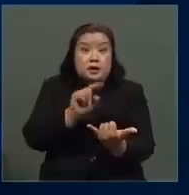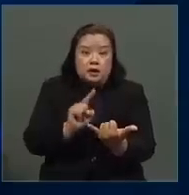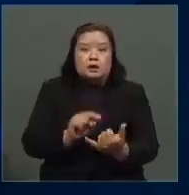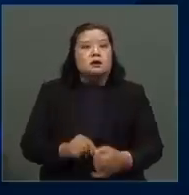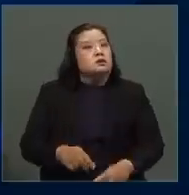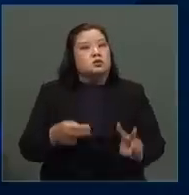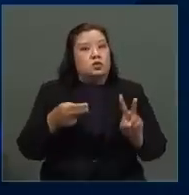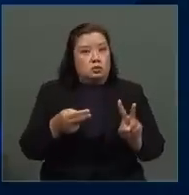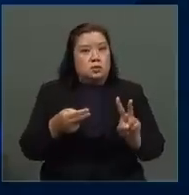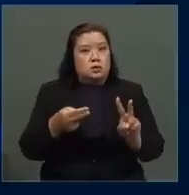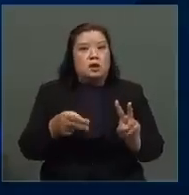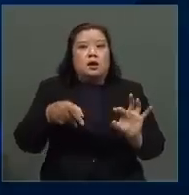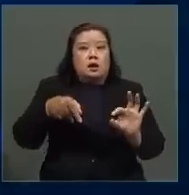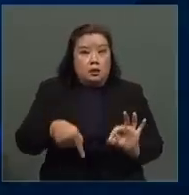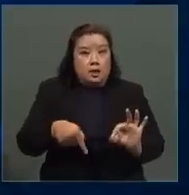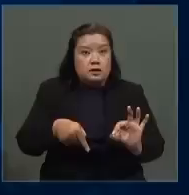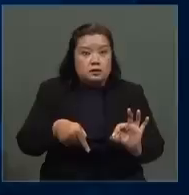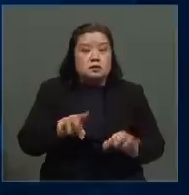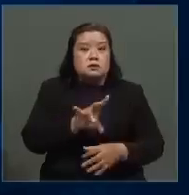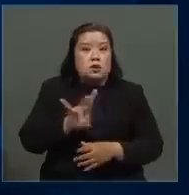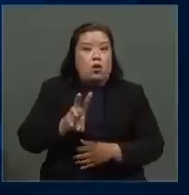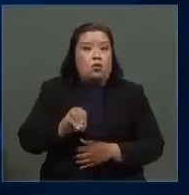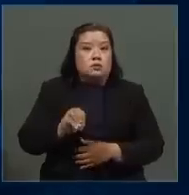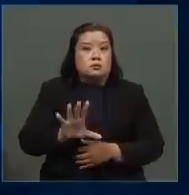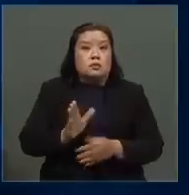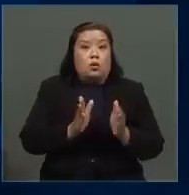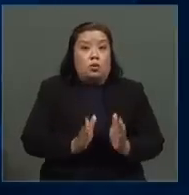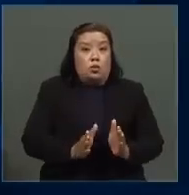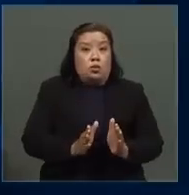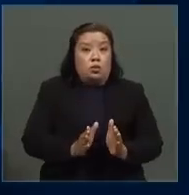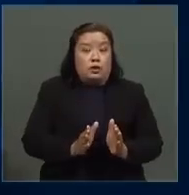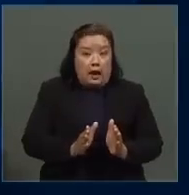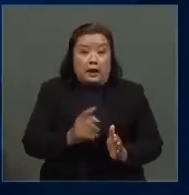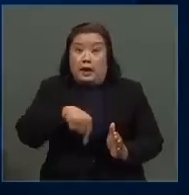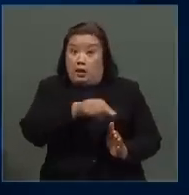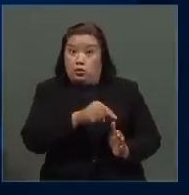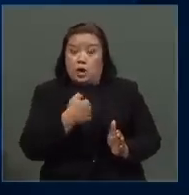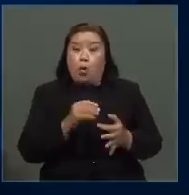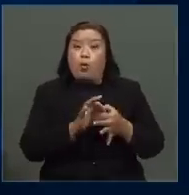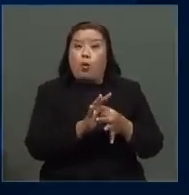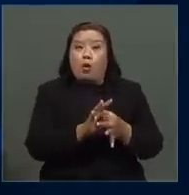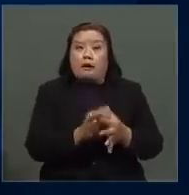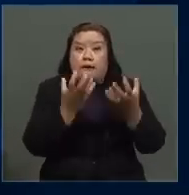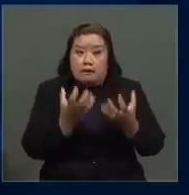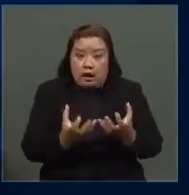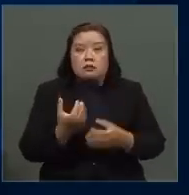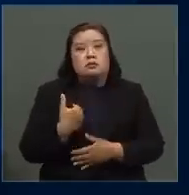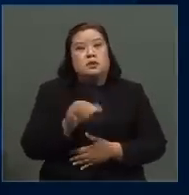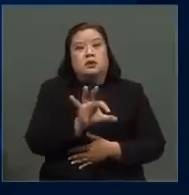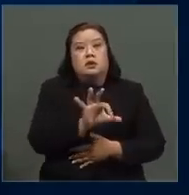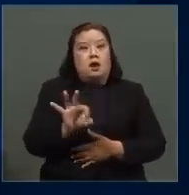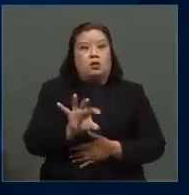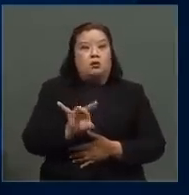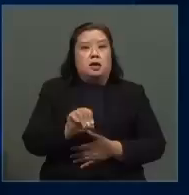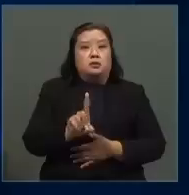หมื่น 9765รายค่ะในจำนวนนี้ที่เรามีความเป็นห่วงก็คืออาการหนัก981ราย